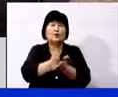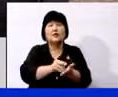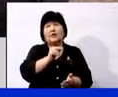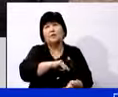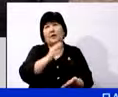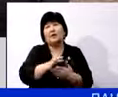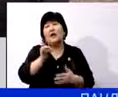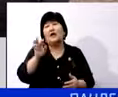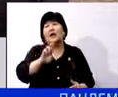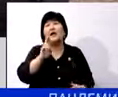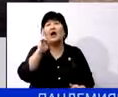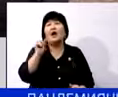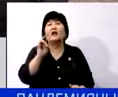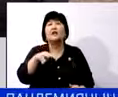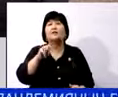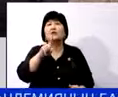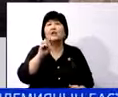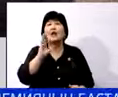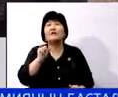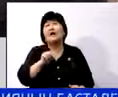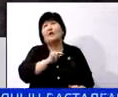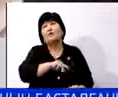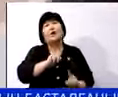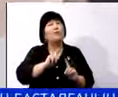жүрген Рая Қарамырзаеваның еңбегі бөлек.